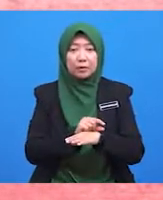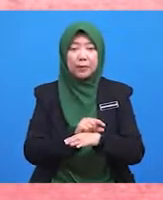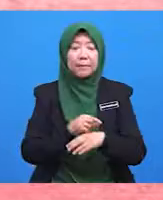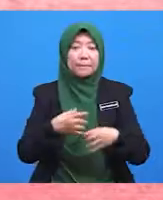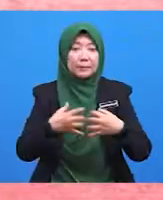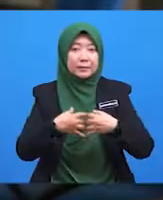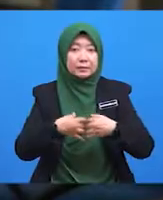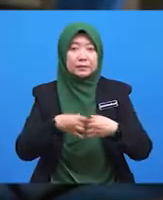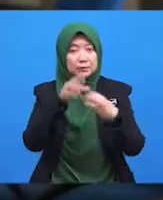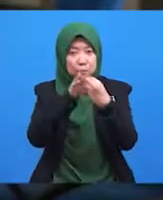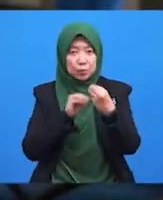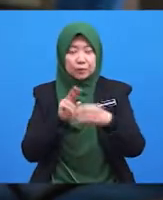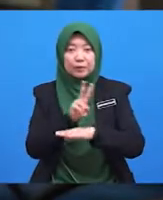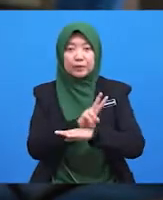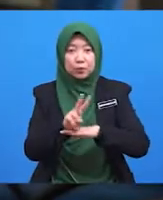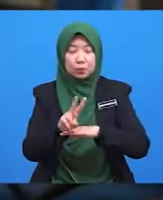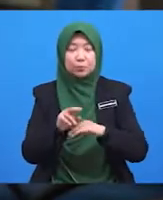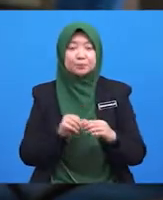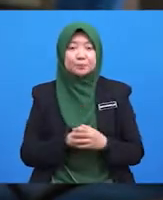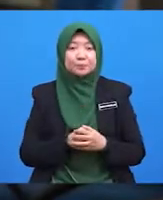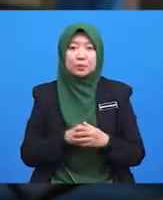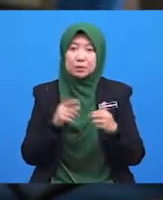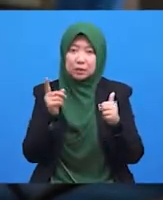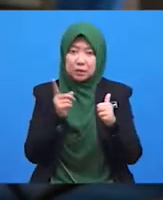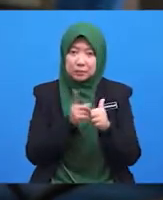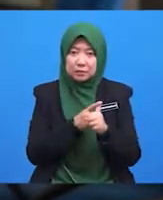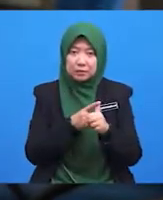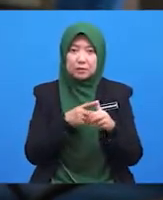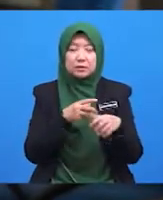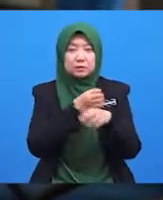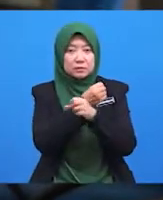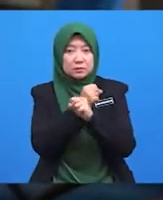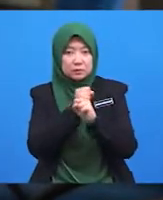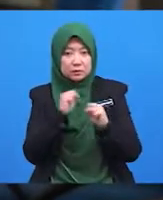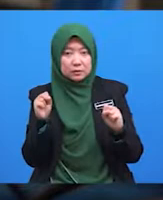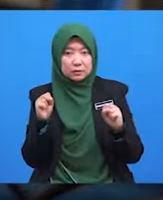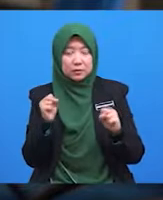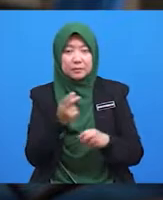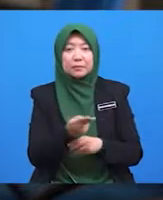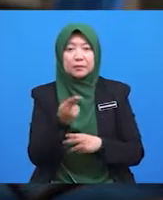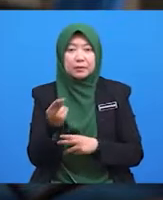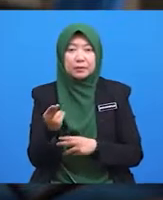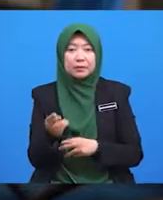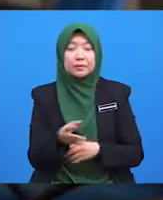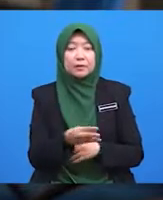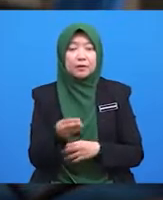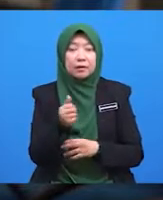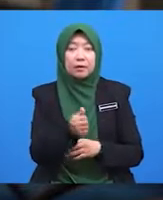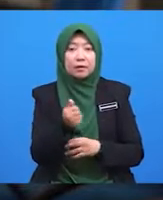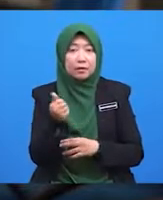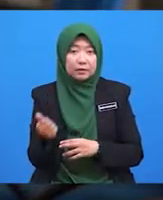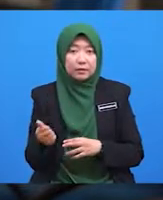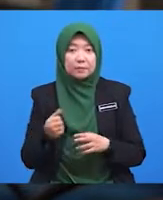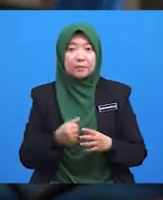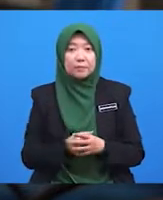vakum. Yang pertama, sediakan bahan dan alatan. Bahan-bahan yang diperlukan